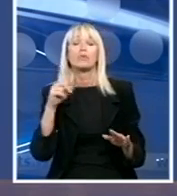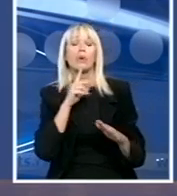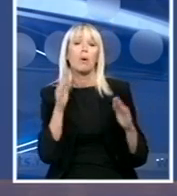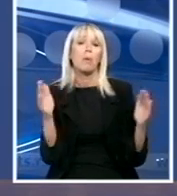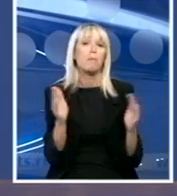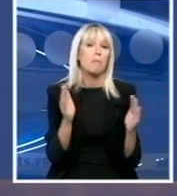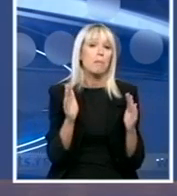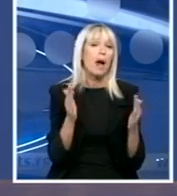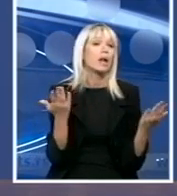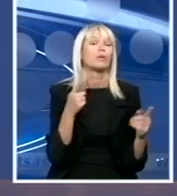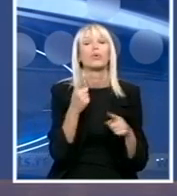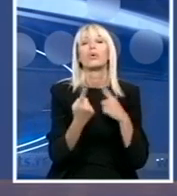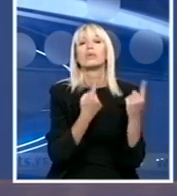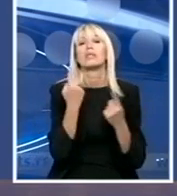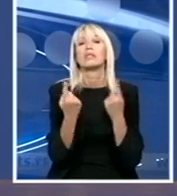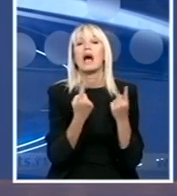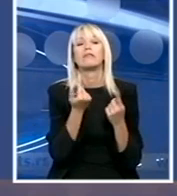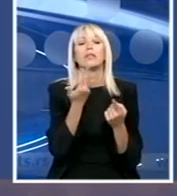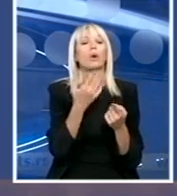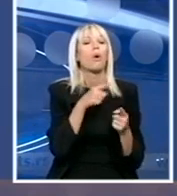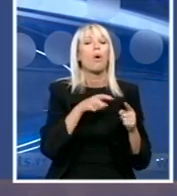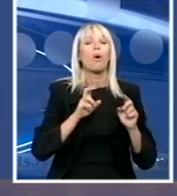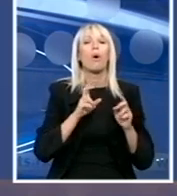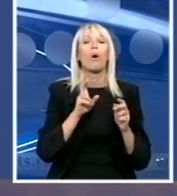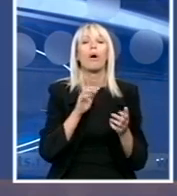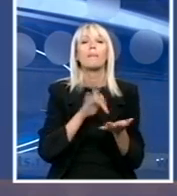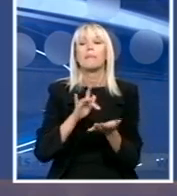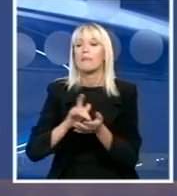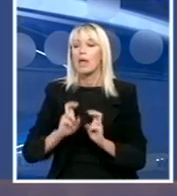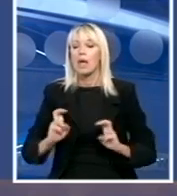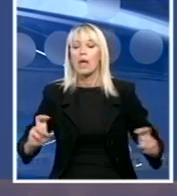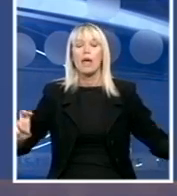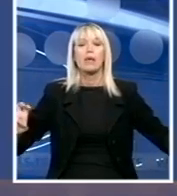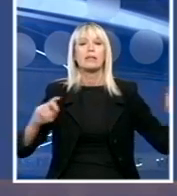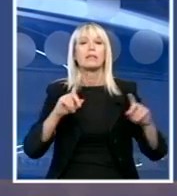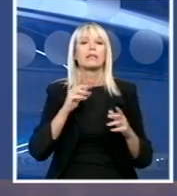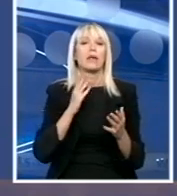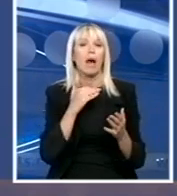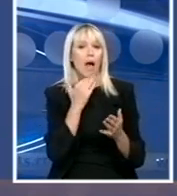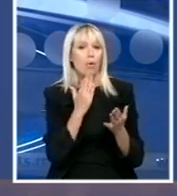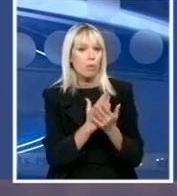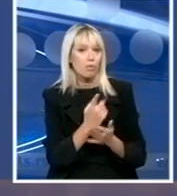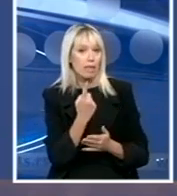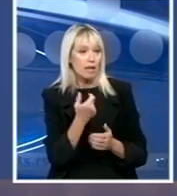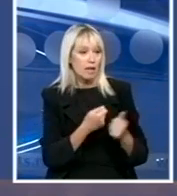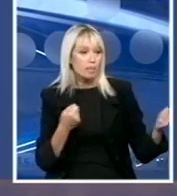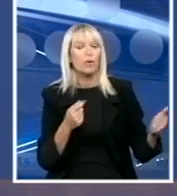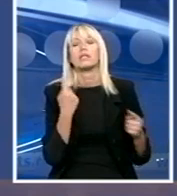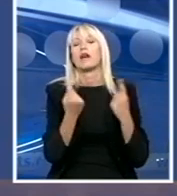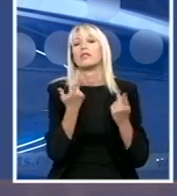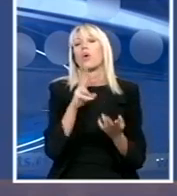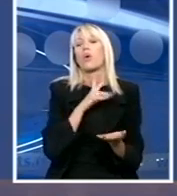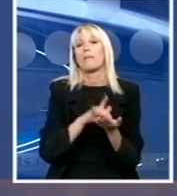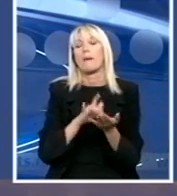je onaj broj karata koji može da obezbedi da između posetilaca bude 1,5 metar. Za